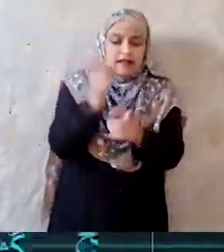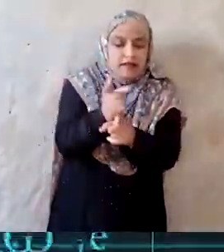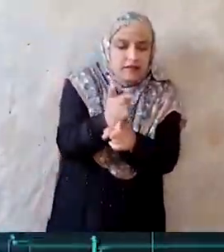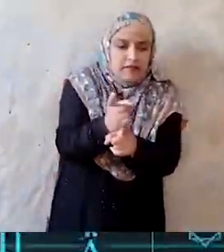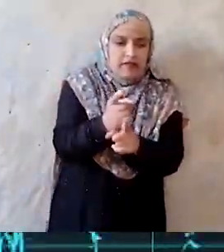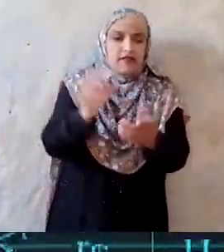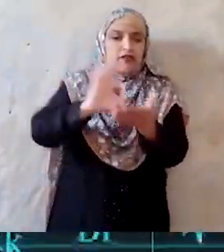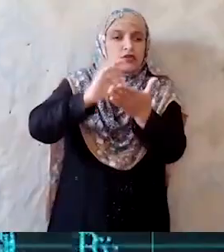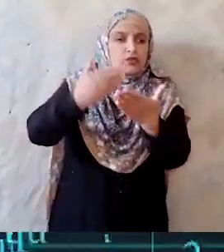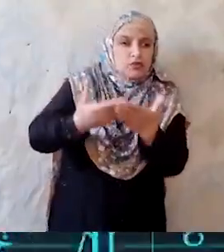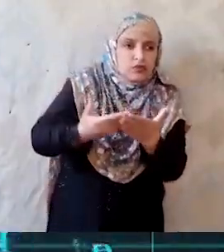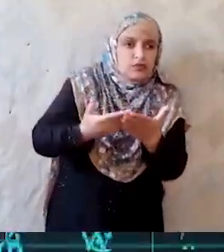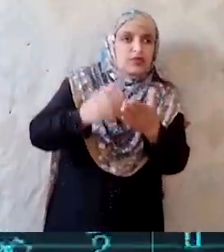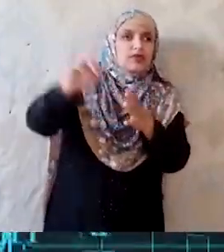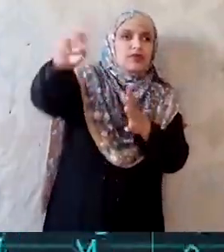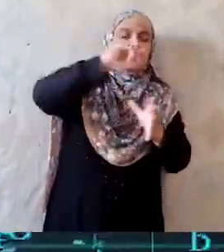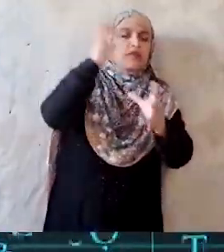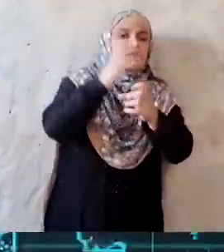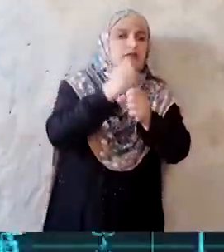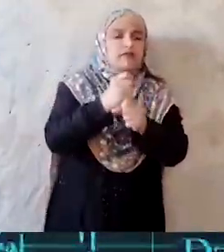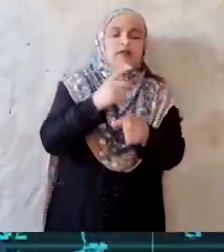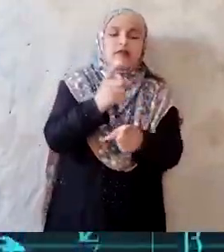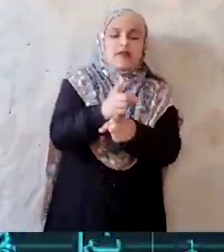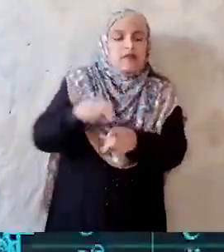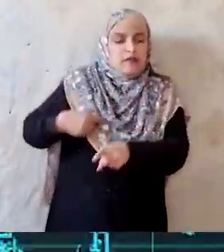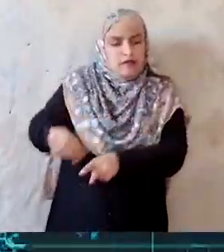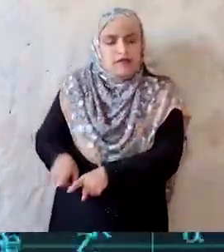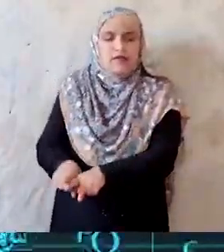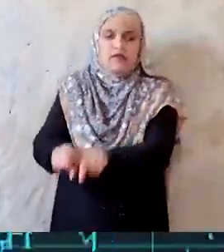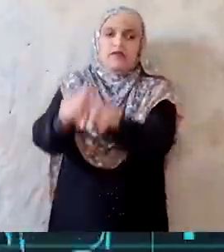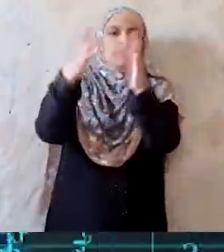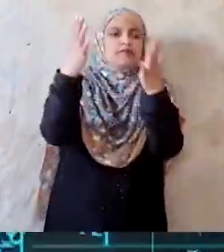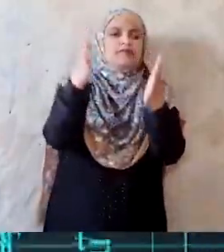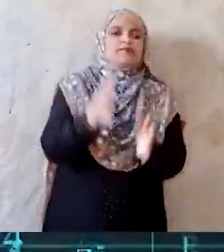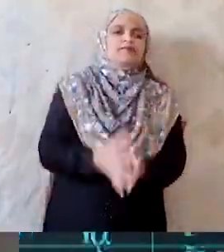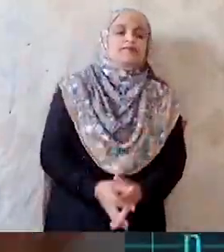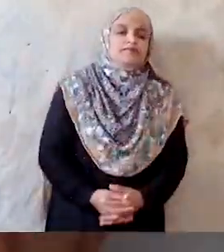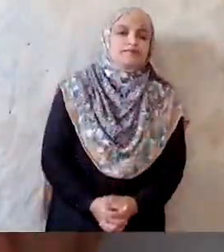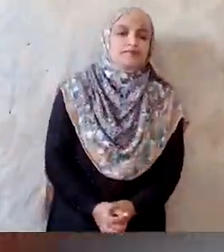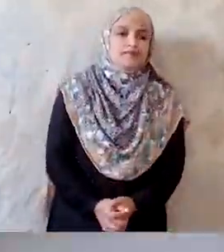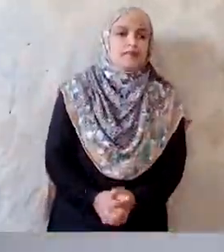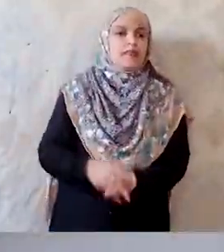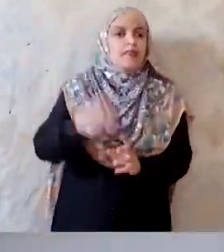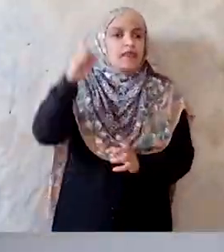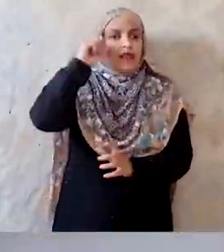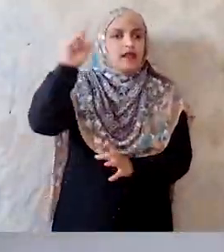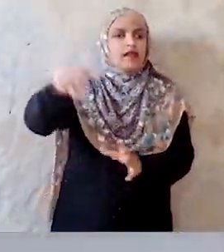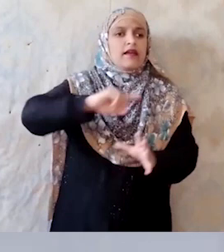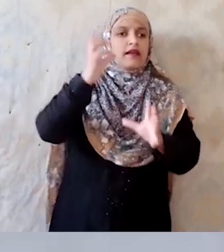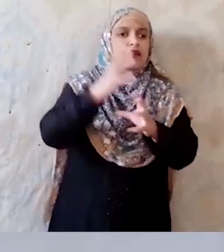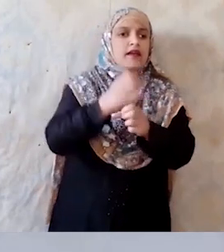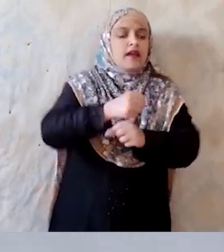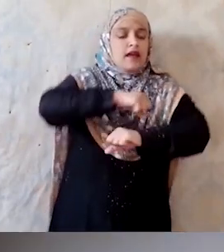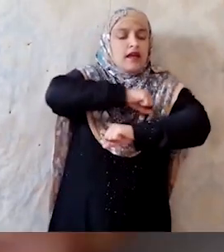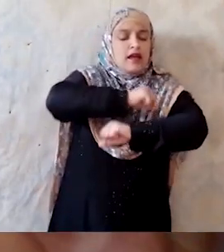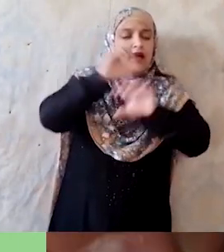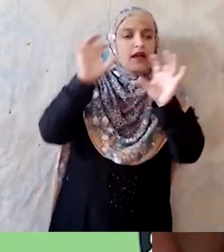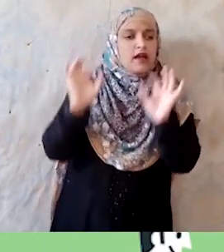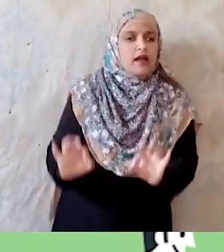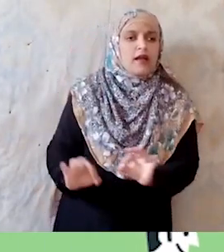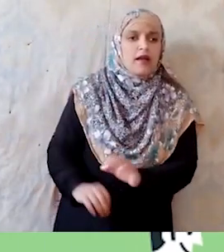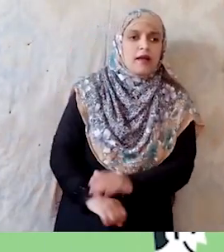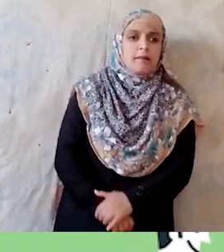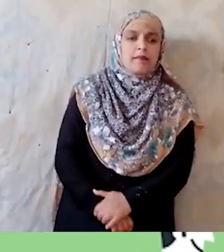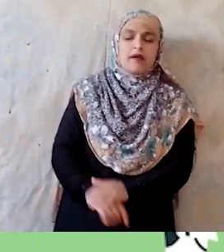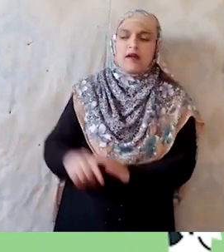आ सकता। डेटा सामने ना आने की वजह से प्लानिंग नहीं हो सकती और इस वजह से ये लोग तरक्की के